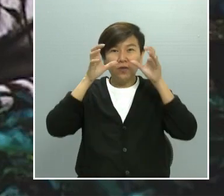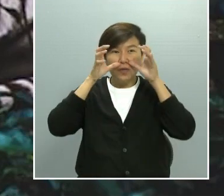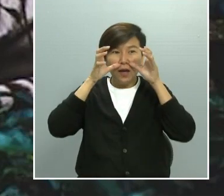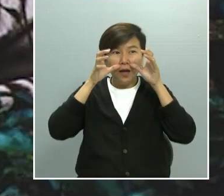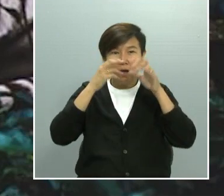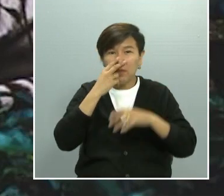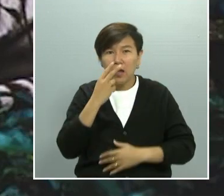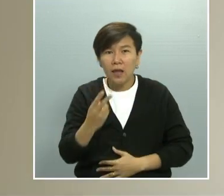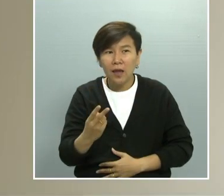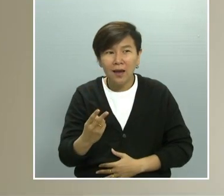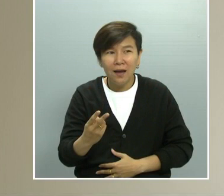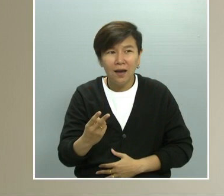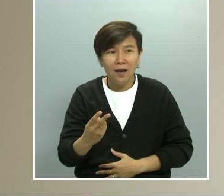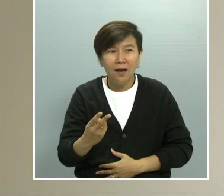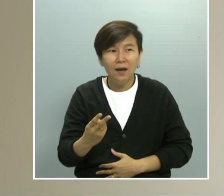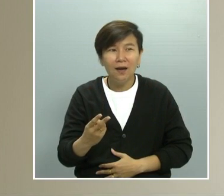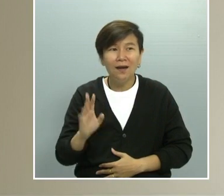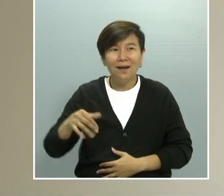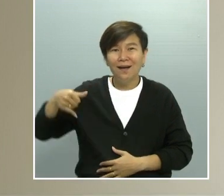คือภาพนี้